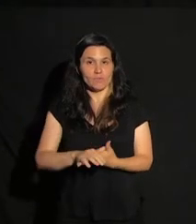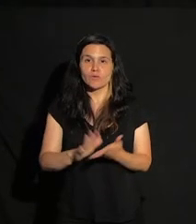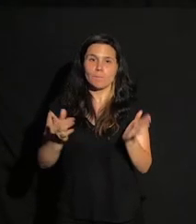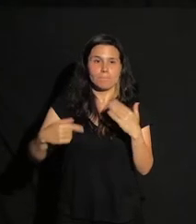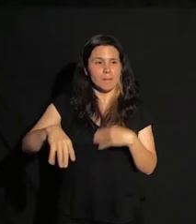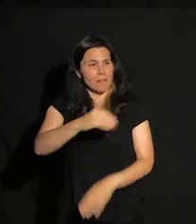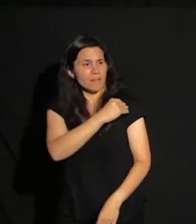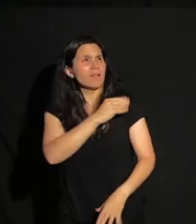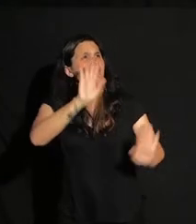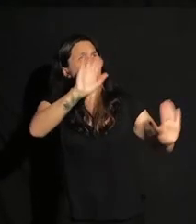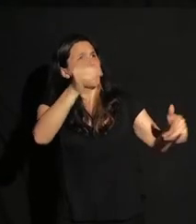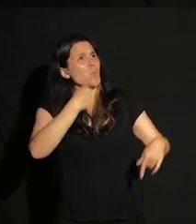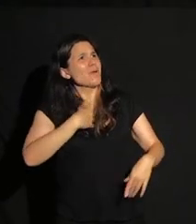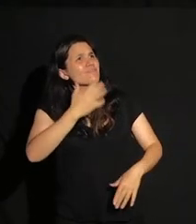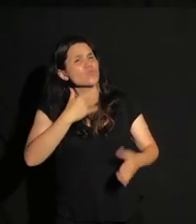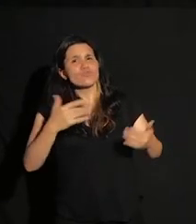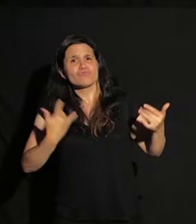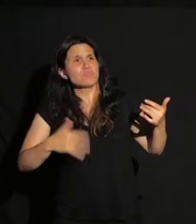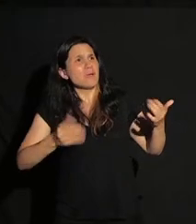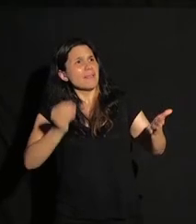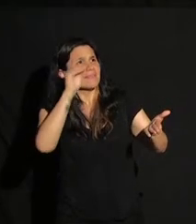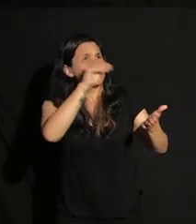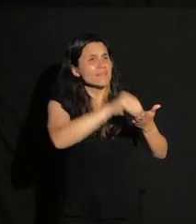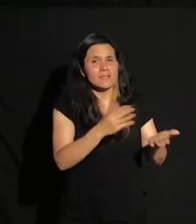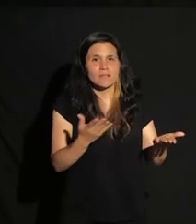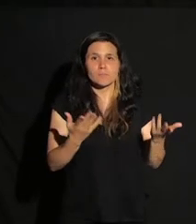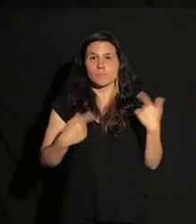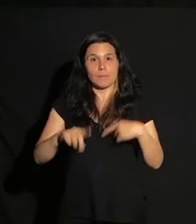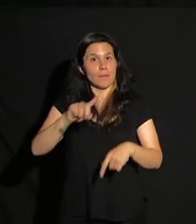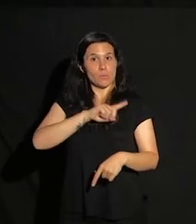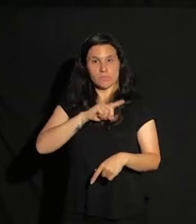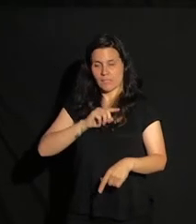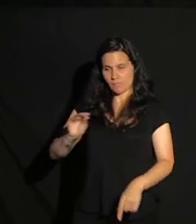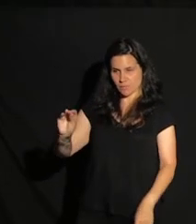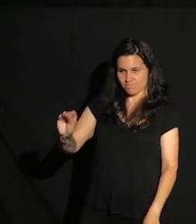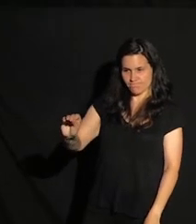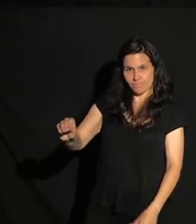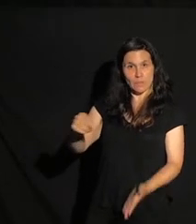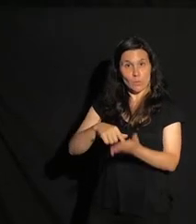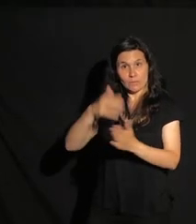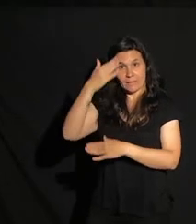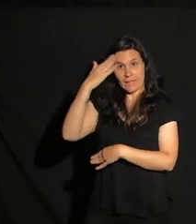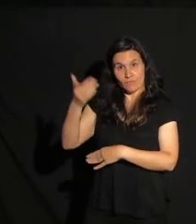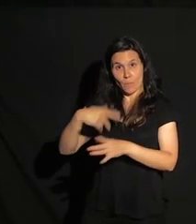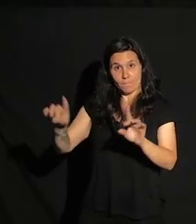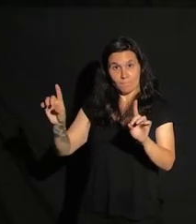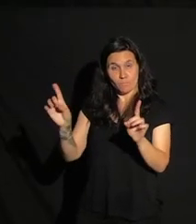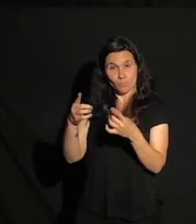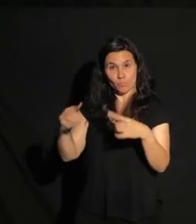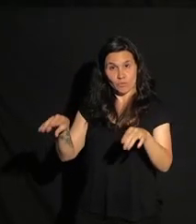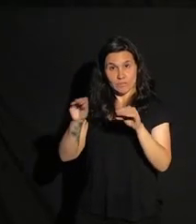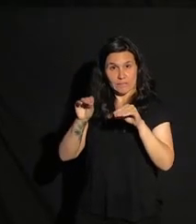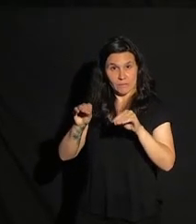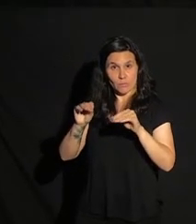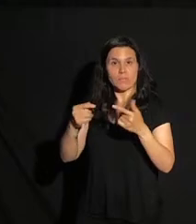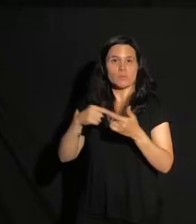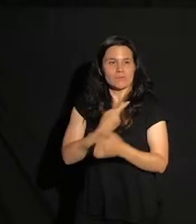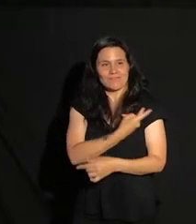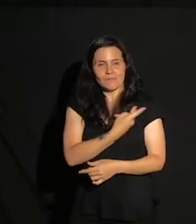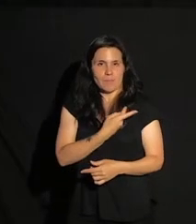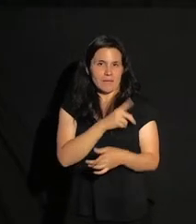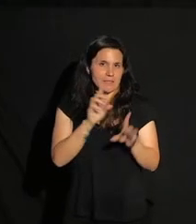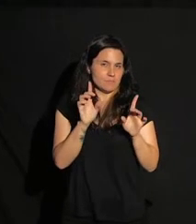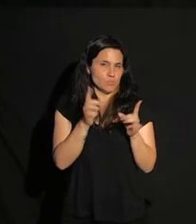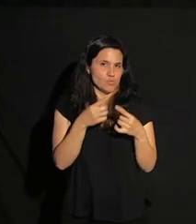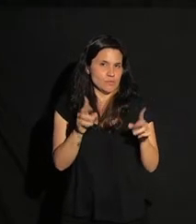auf dem Schulhof, ich will in die Band. Und teilweise sprechen wir sie an, weil wir sie aus dem Musikunterricht kennen. Wir sind ja die beiden Musiklehrkräfte an der Schule.